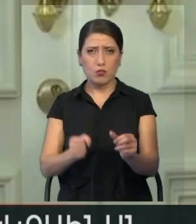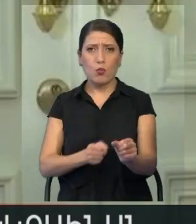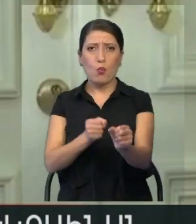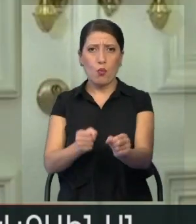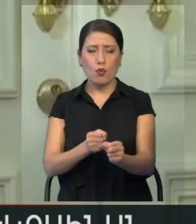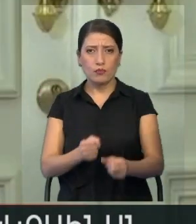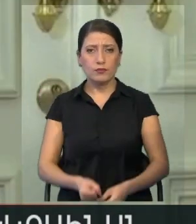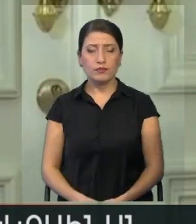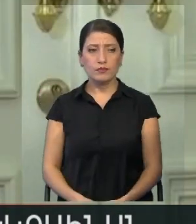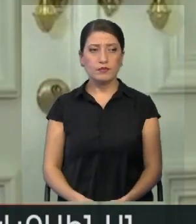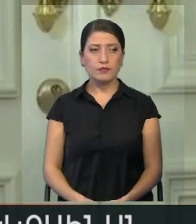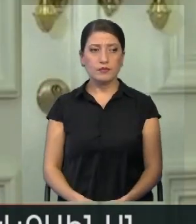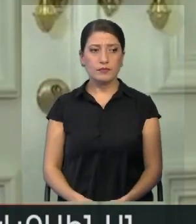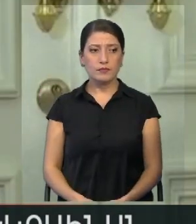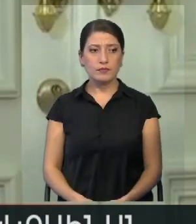չափել։